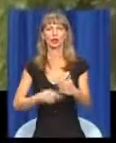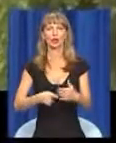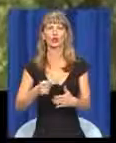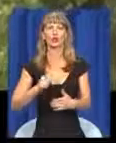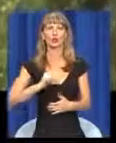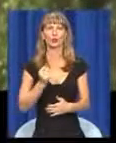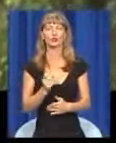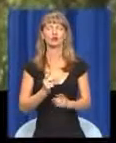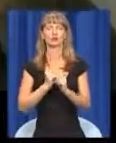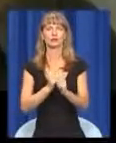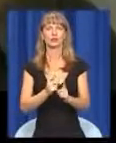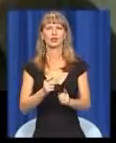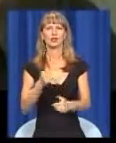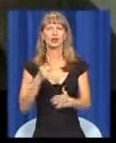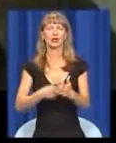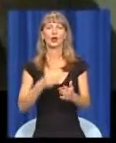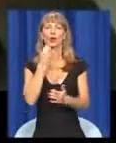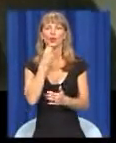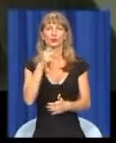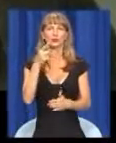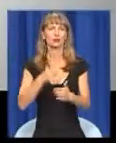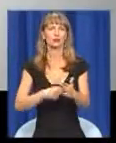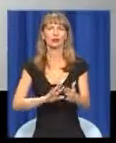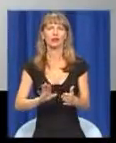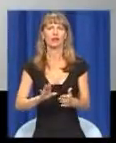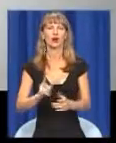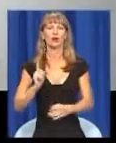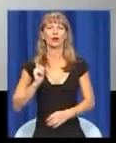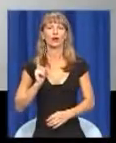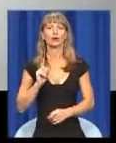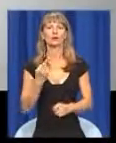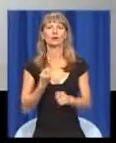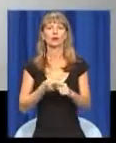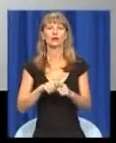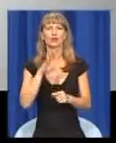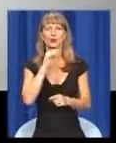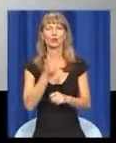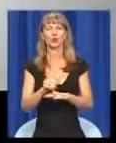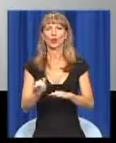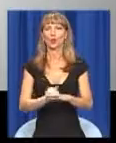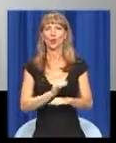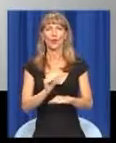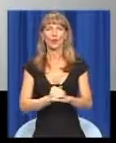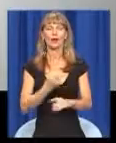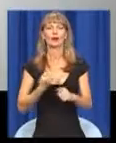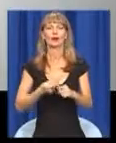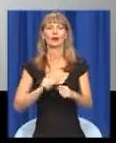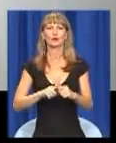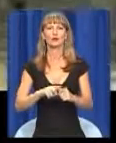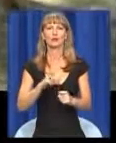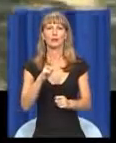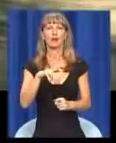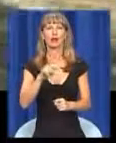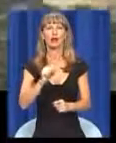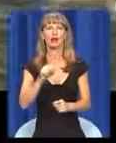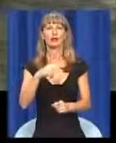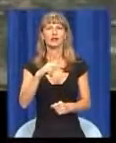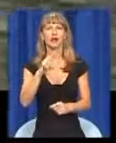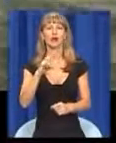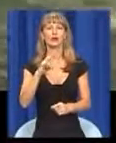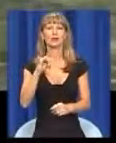друзі, проте краще не довіряти їм роль охоронців. Адже песики дуже добродушні. А ще бладхаунди –